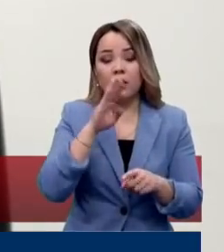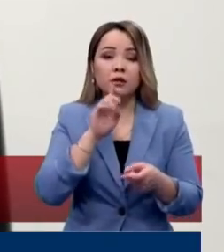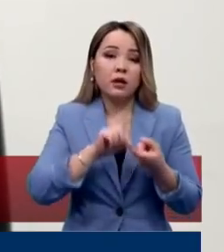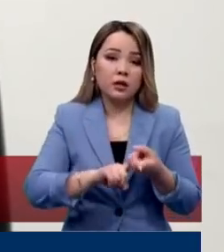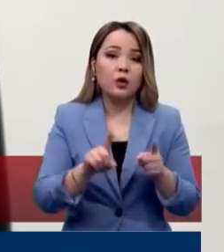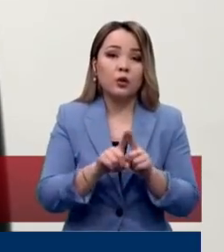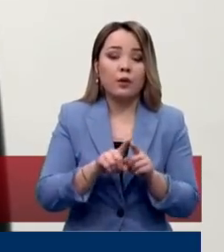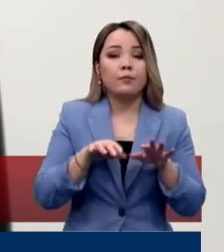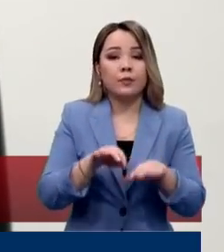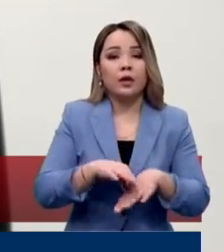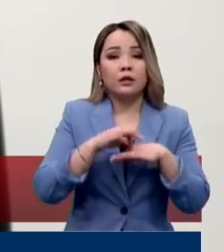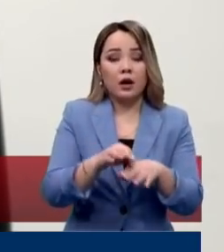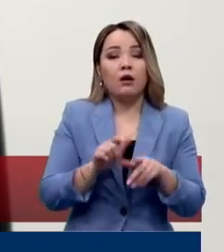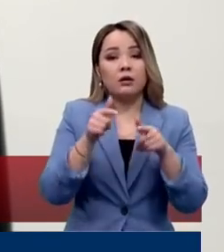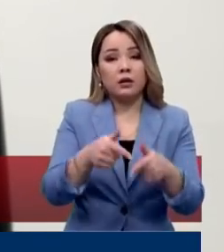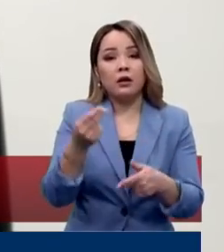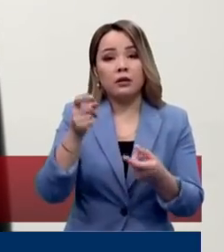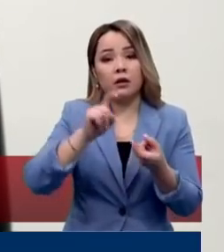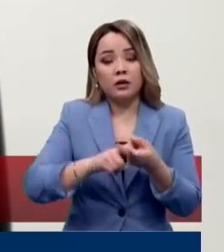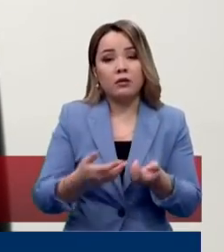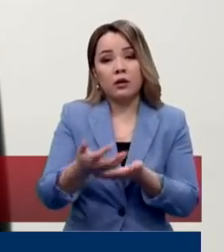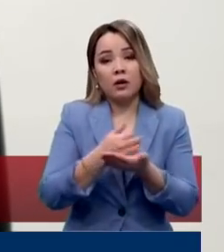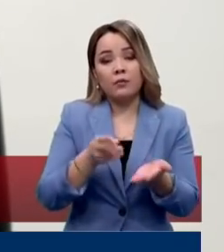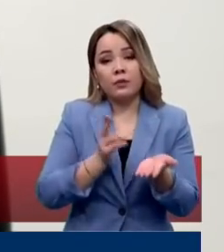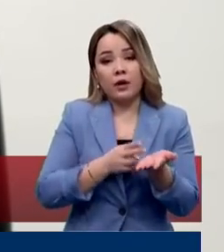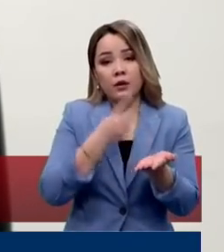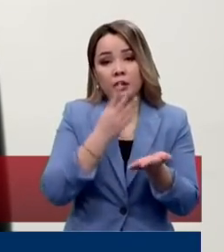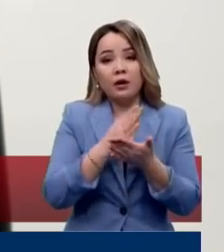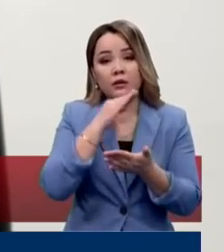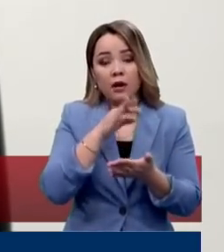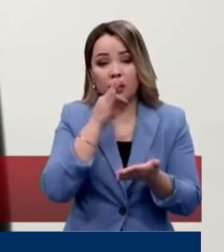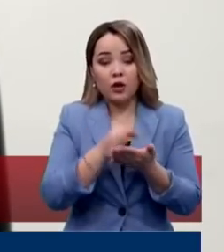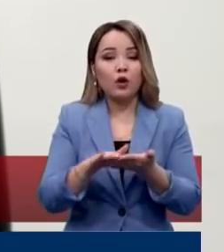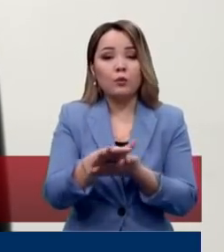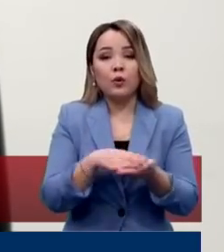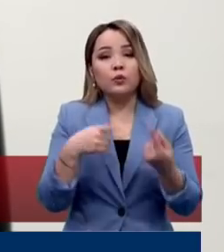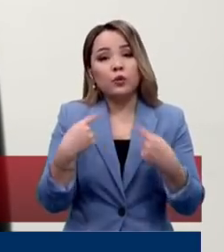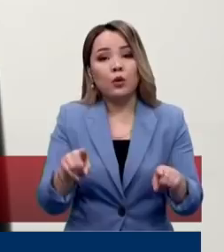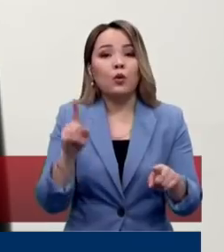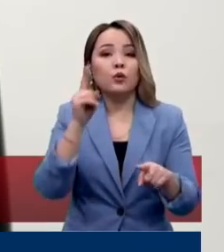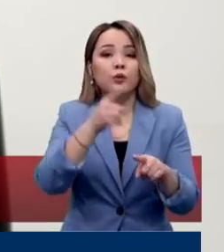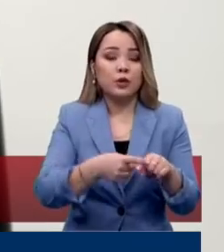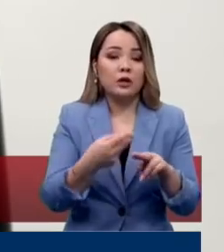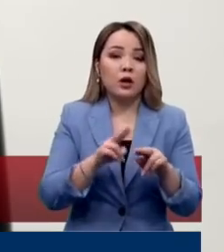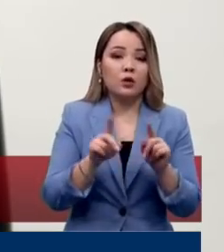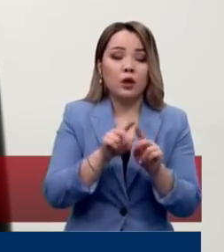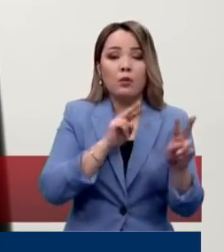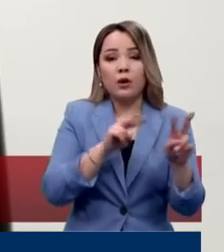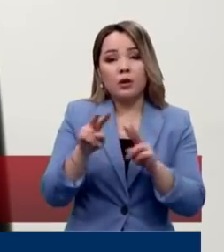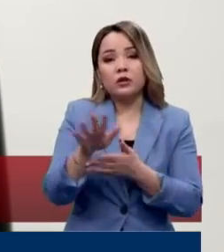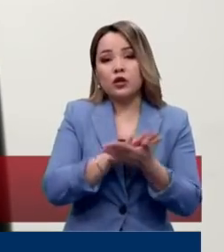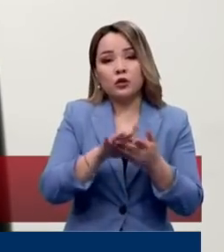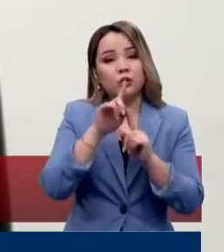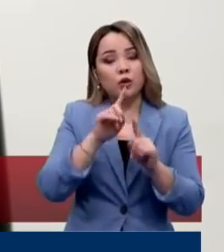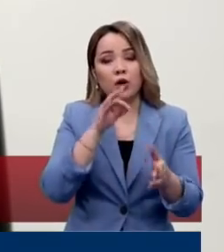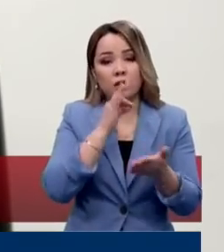байланысты әрекетіне байланысты түсіп жатқан ақшалар ата-аналардан екенін дәлелдесе бітті, жеткілікті. Басқа ешқандай қосымша оған жаңағы бақылау шаралары